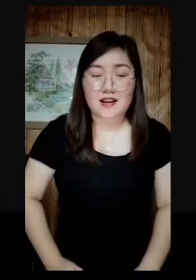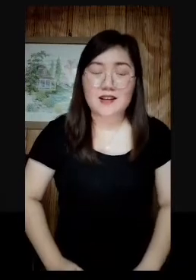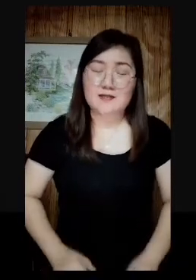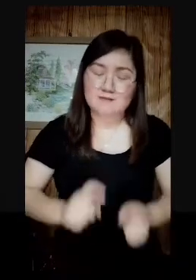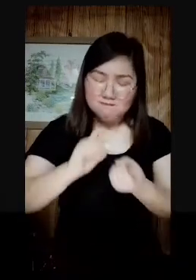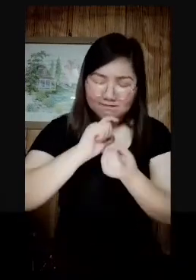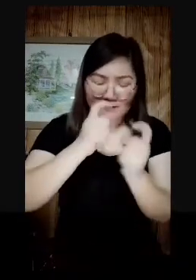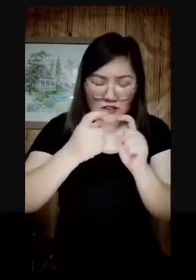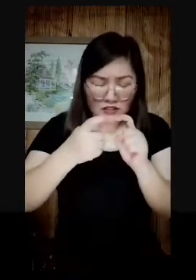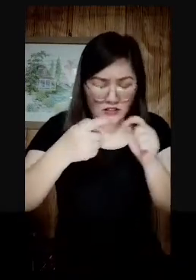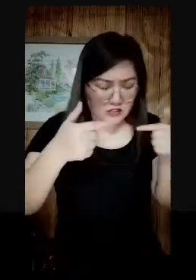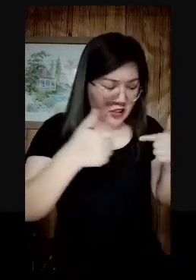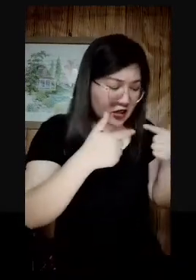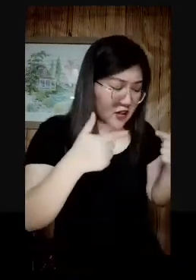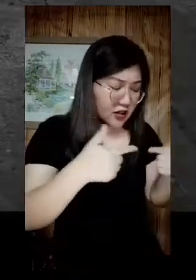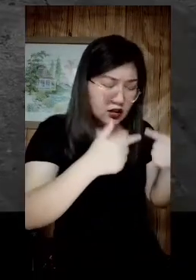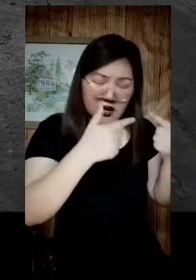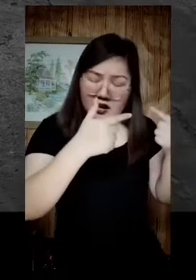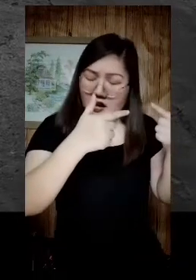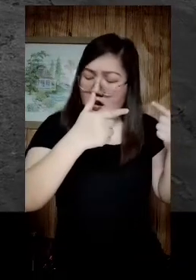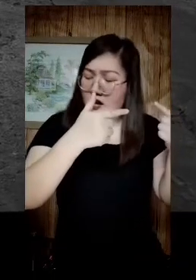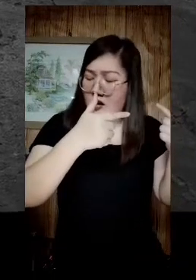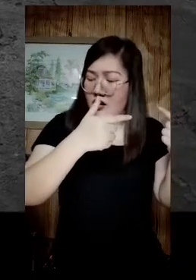palitan ng alita ng